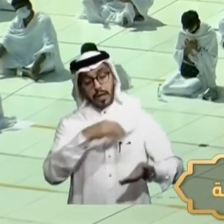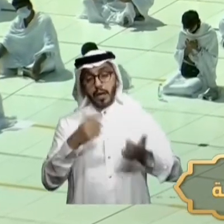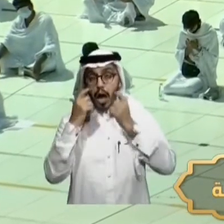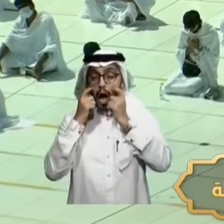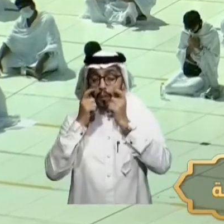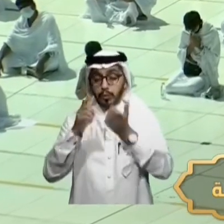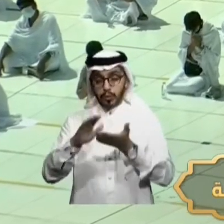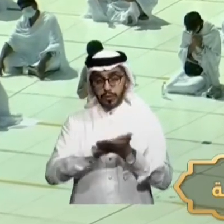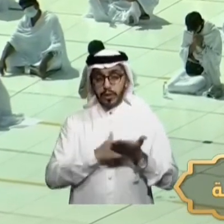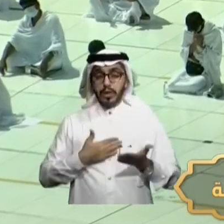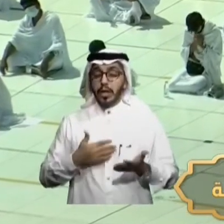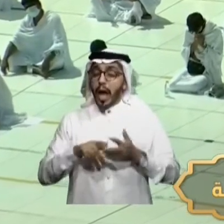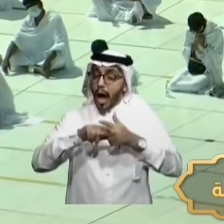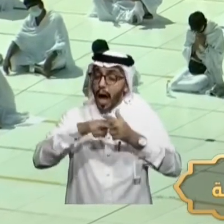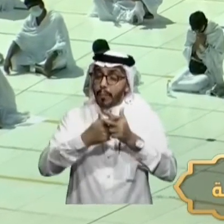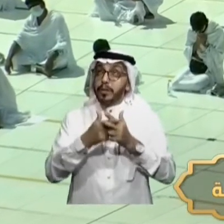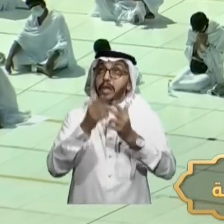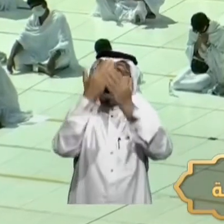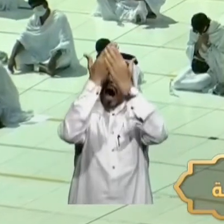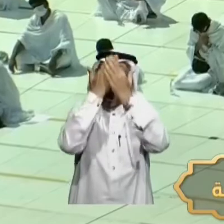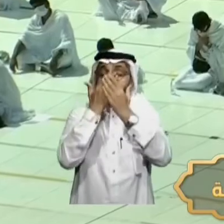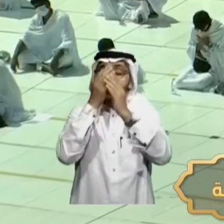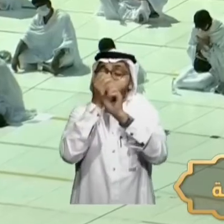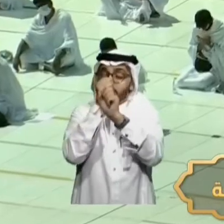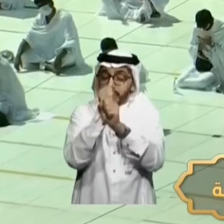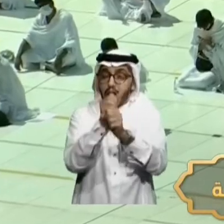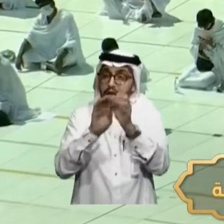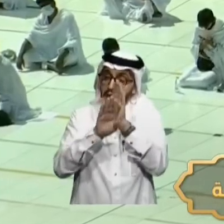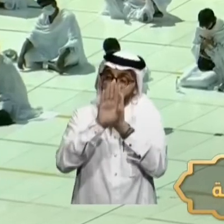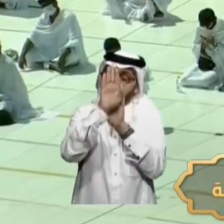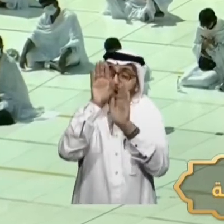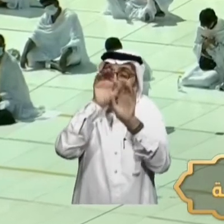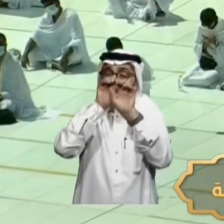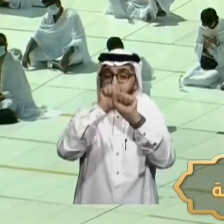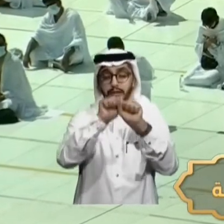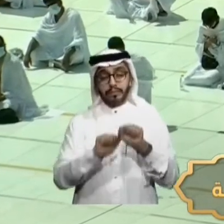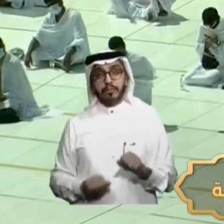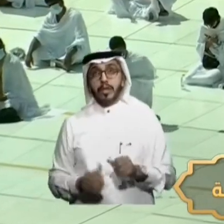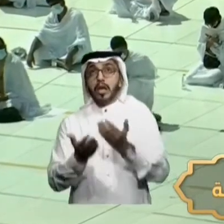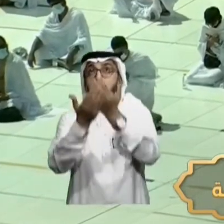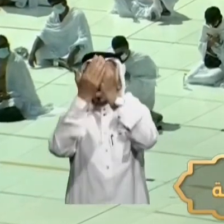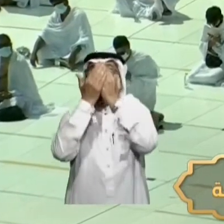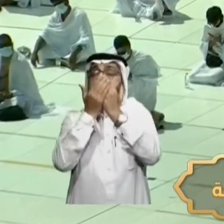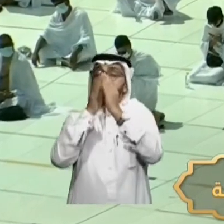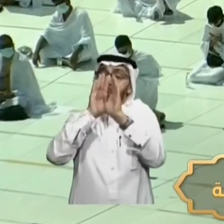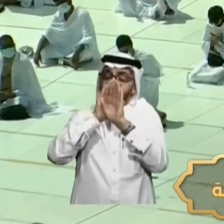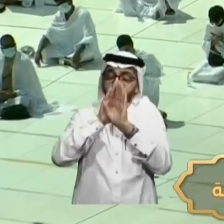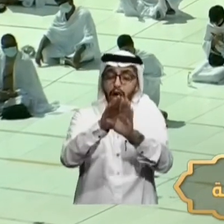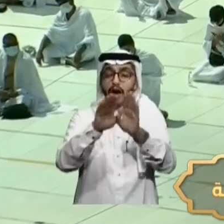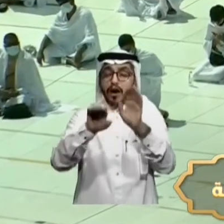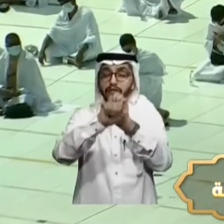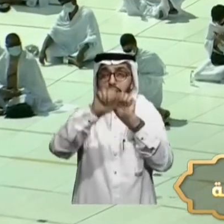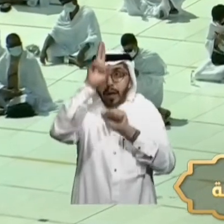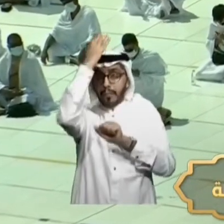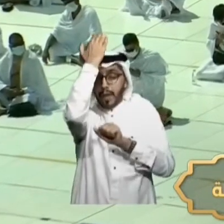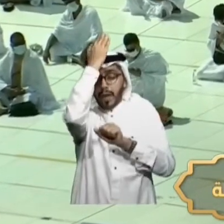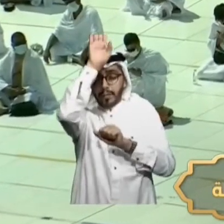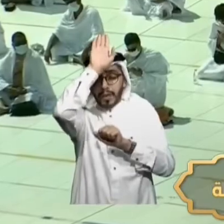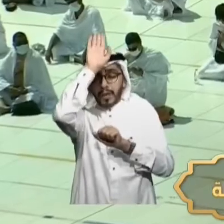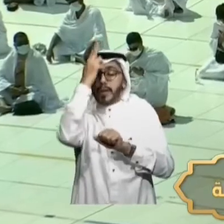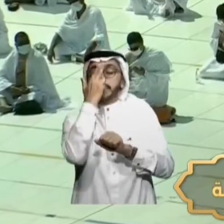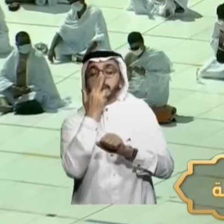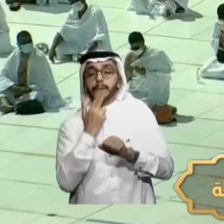أوطاننا، وأصلح أئمتنا وولاة أمورنا، وأيد بالحق إمامنا وولي